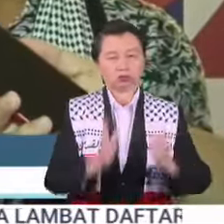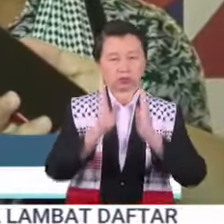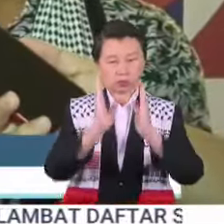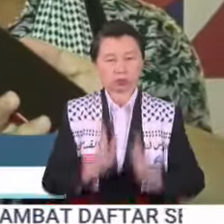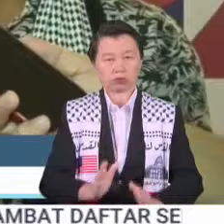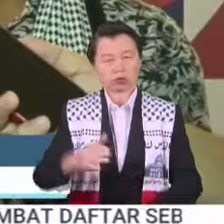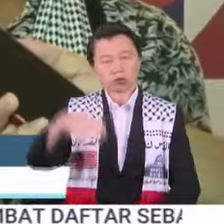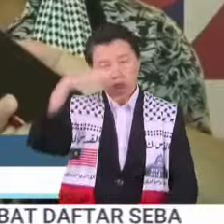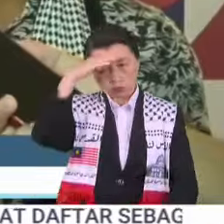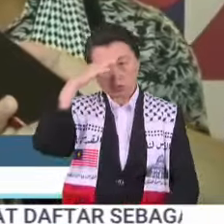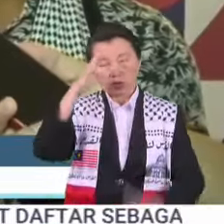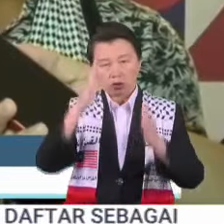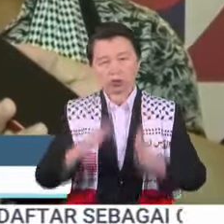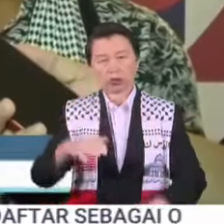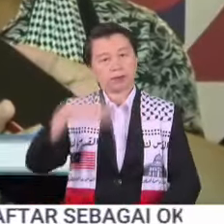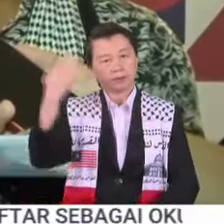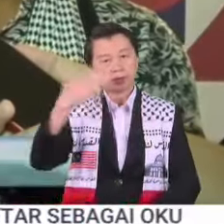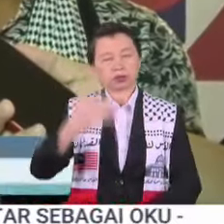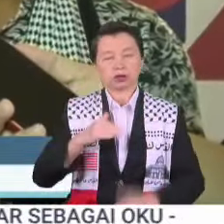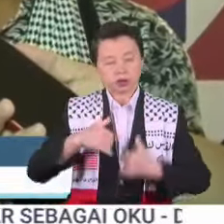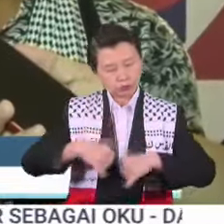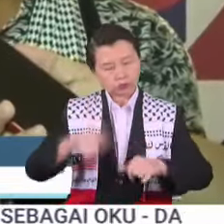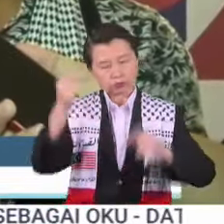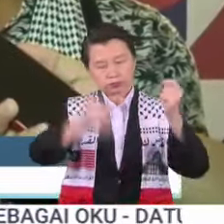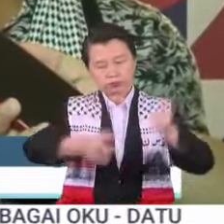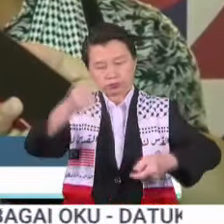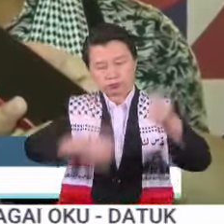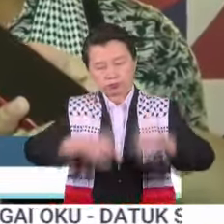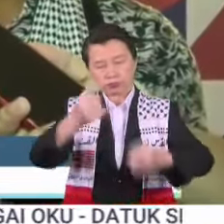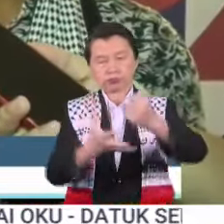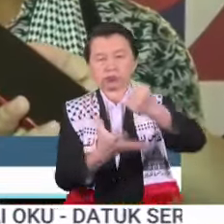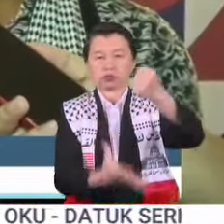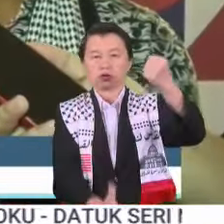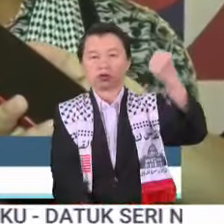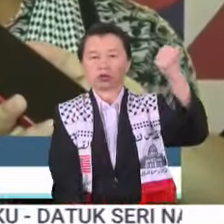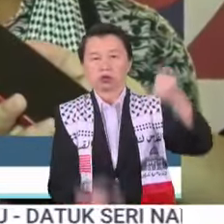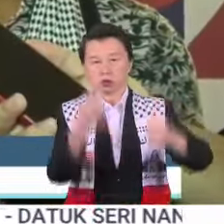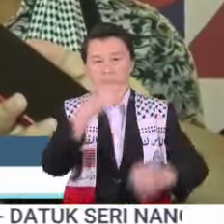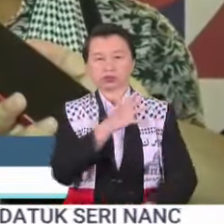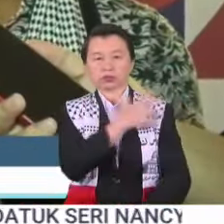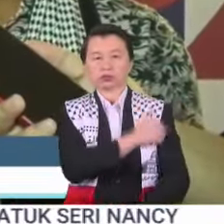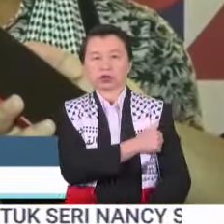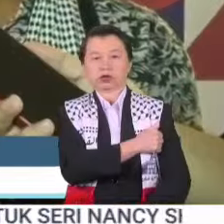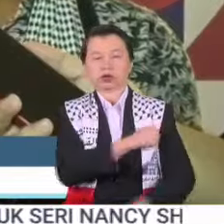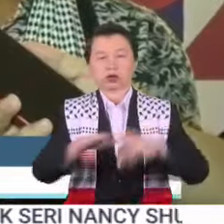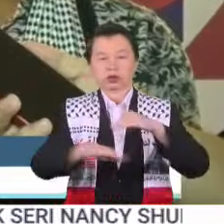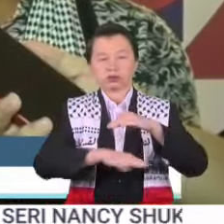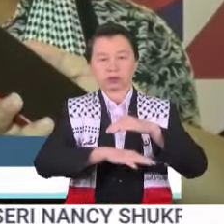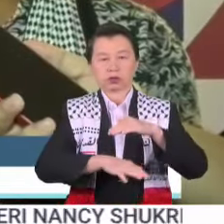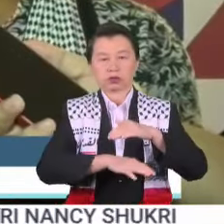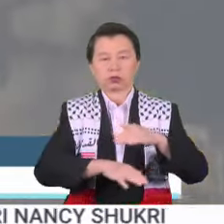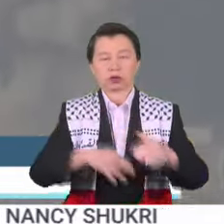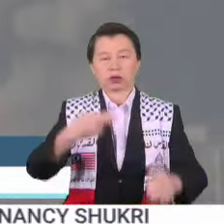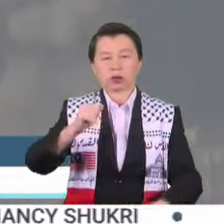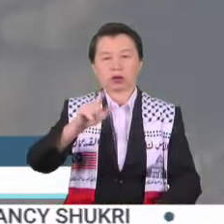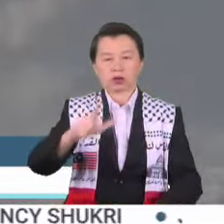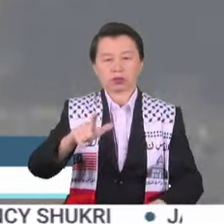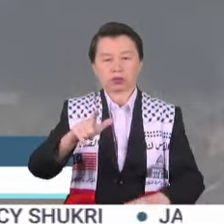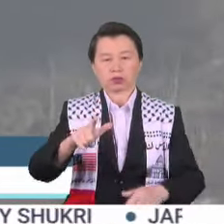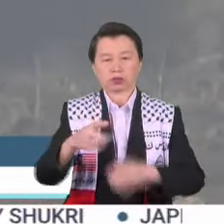orang awam, terus salurkan sumbangan anda kepada tabung kemanusiaan rakyat Palestin di bawah Kementerian Luar Negeri